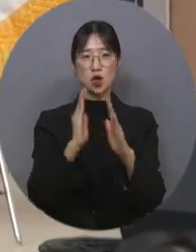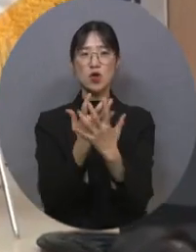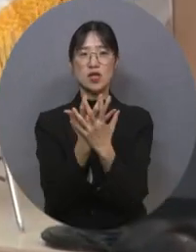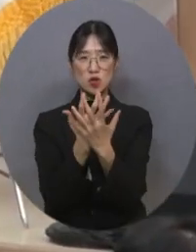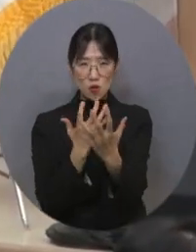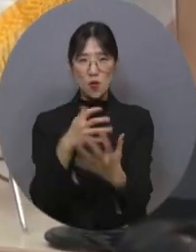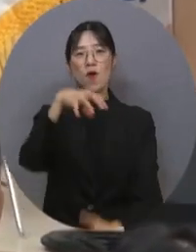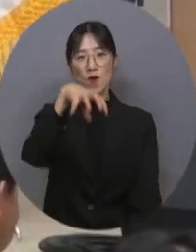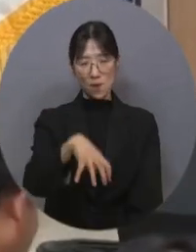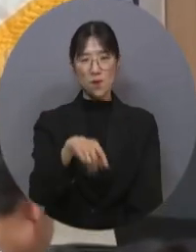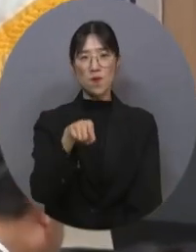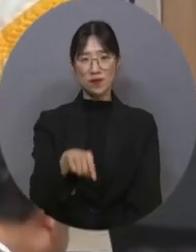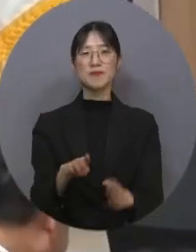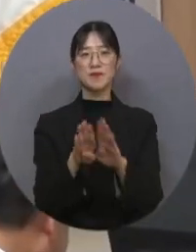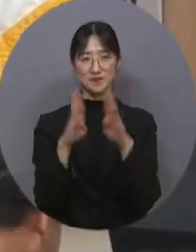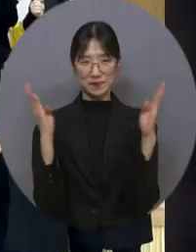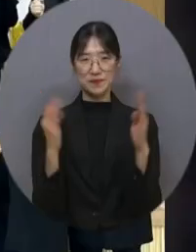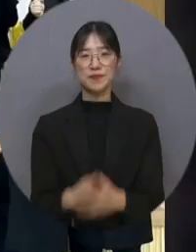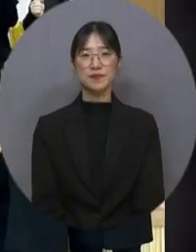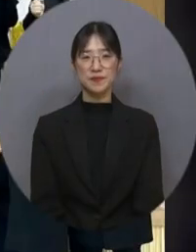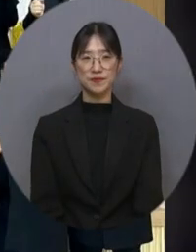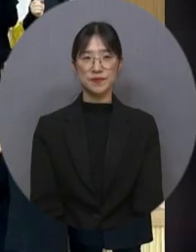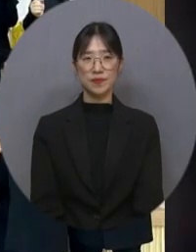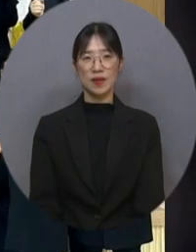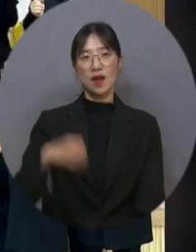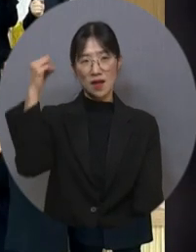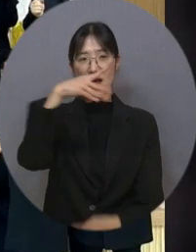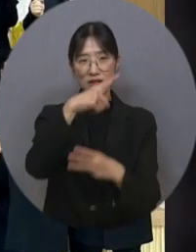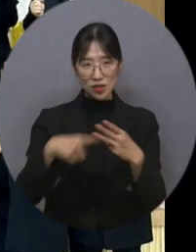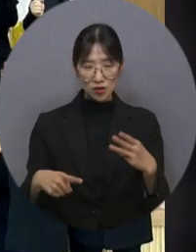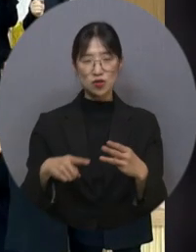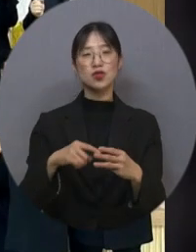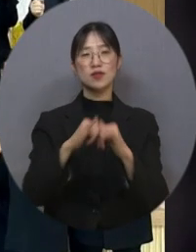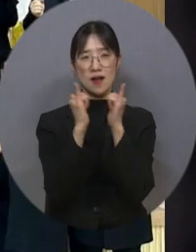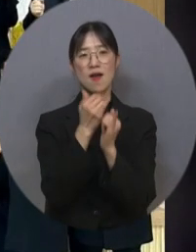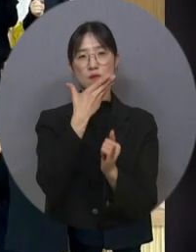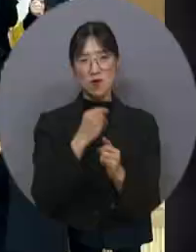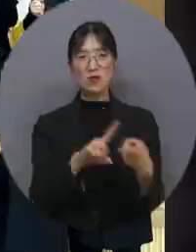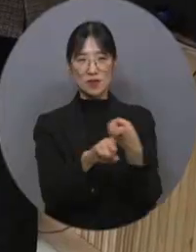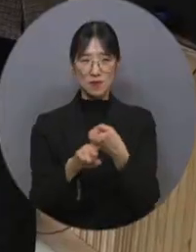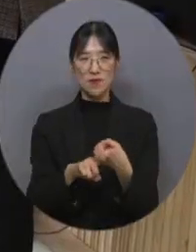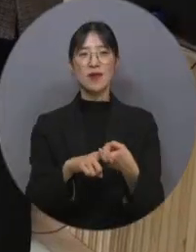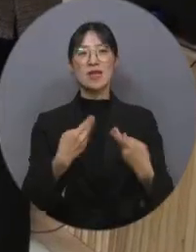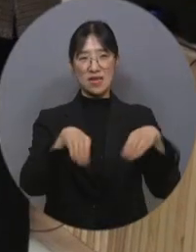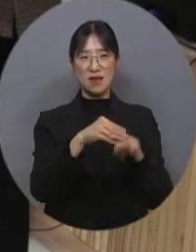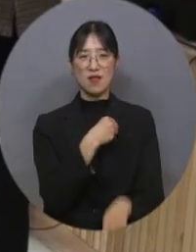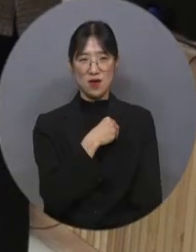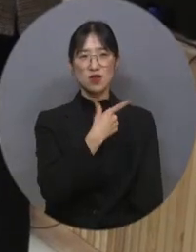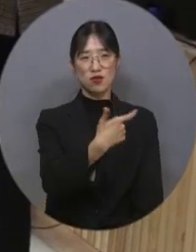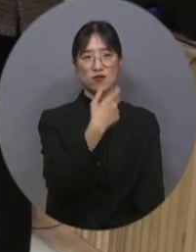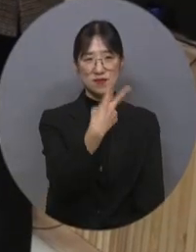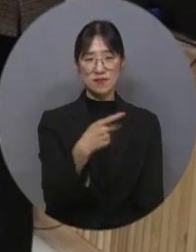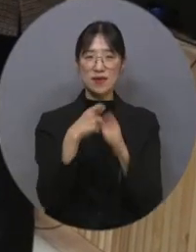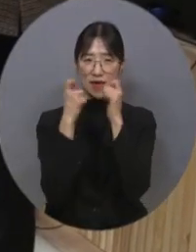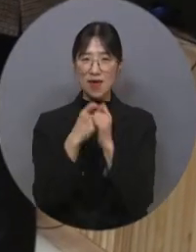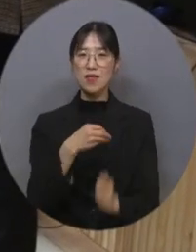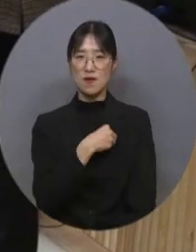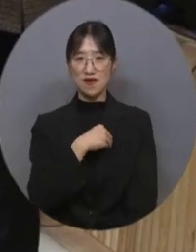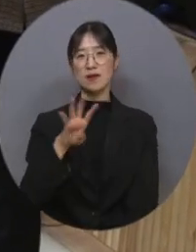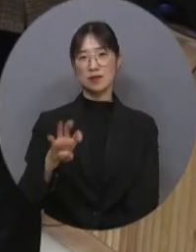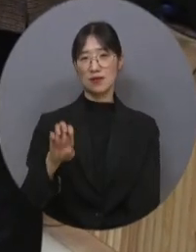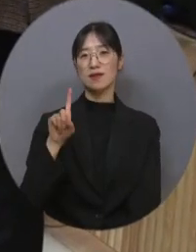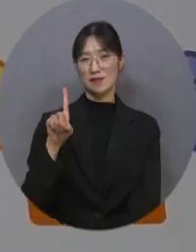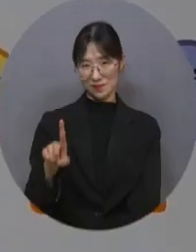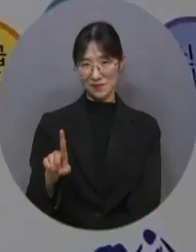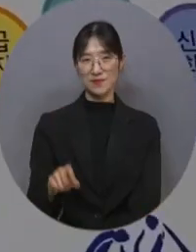양주시 복합 커뮤니티센터에서 진행되었습니다 양주시 사회복지협의회는 기간회원 60이 명 개인회원 40일 명으로